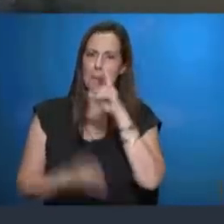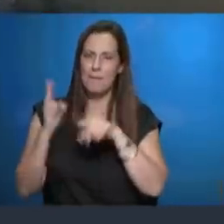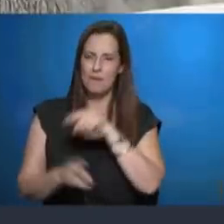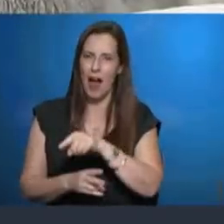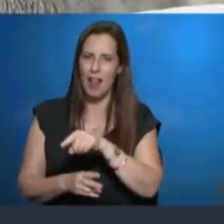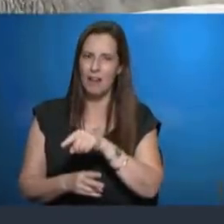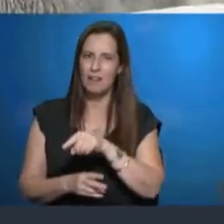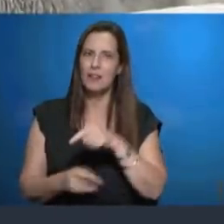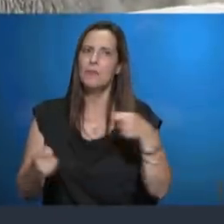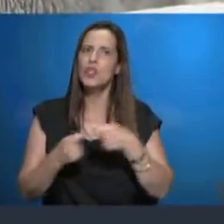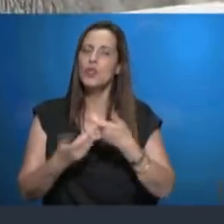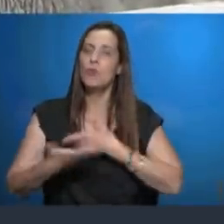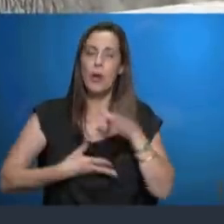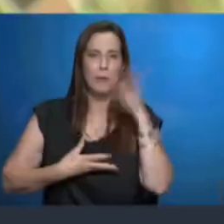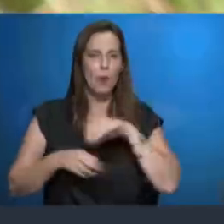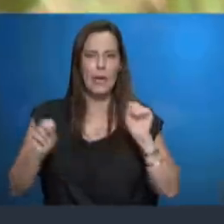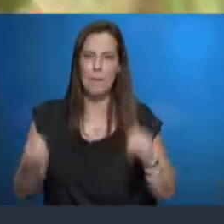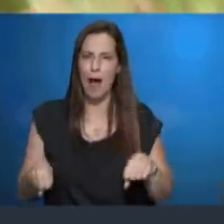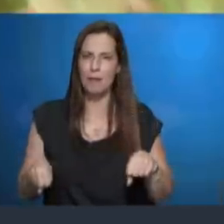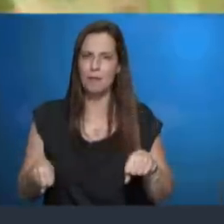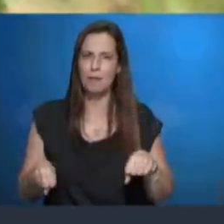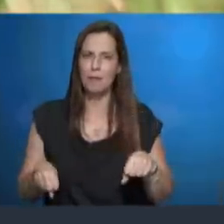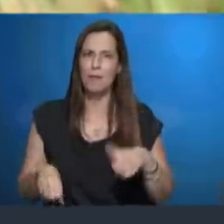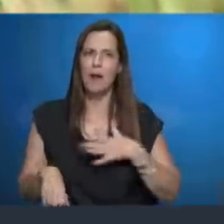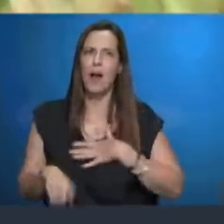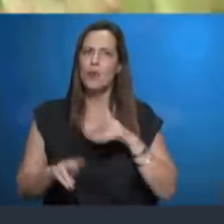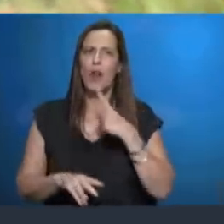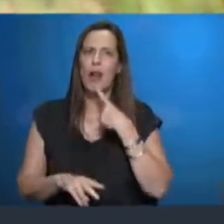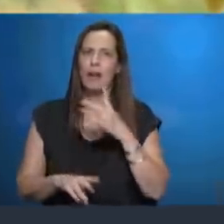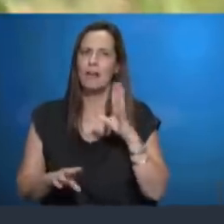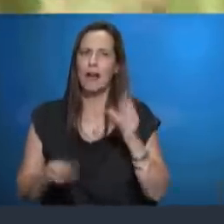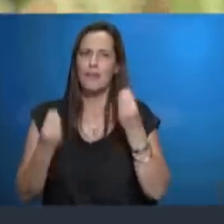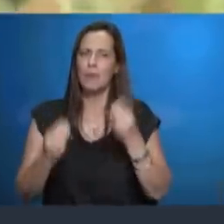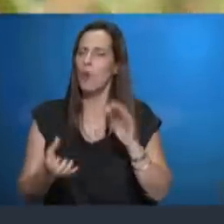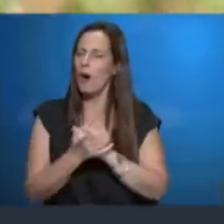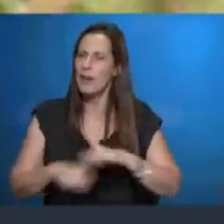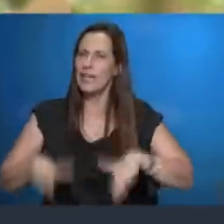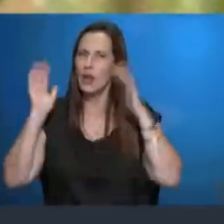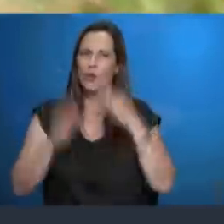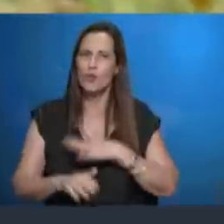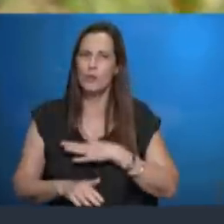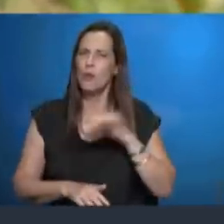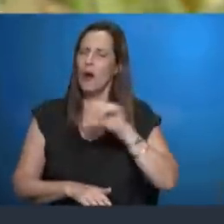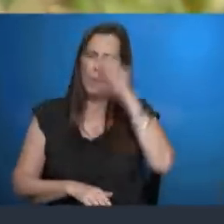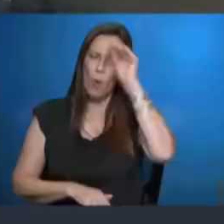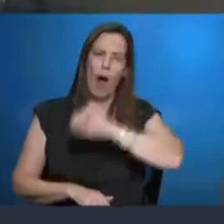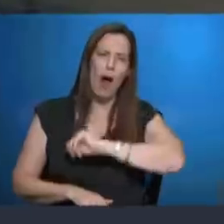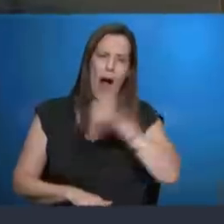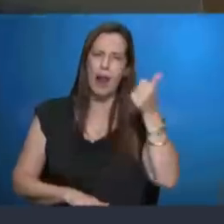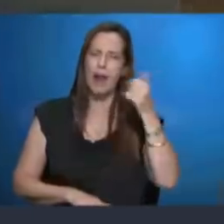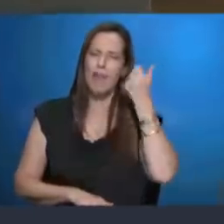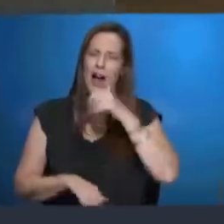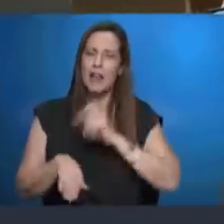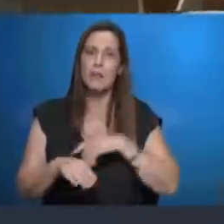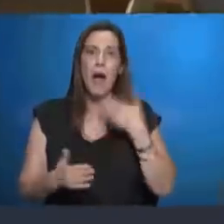הפלחים בשיתוף פעולה עם קבלן נוסף. אני יכול להגיד רק דברים טובים, הוא חבר ילדות שלי, אחלה בחור, חבל